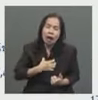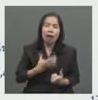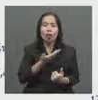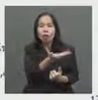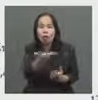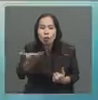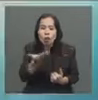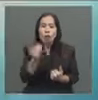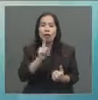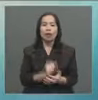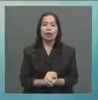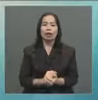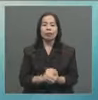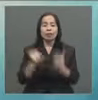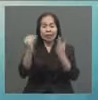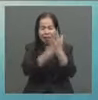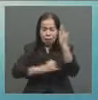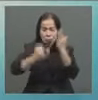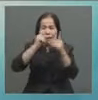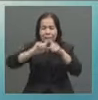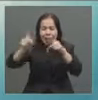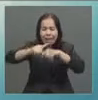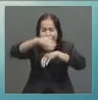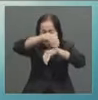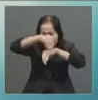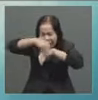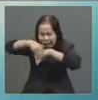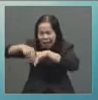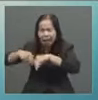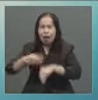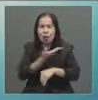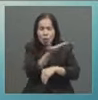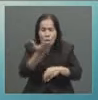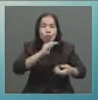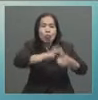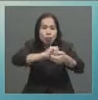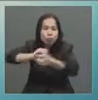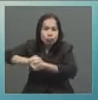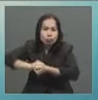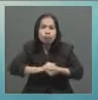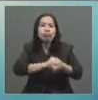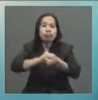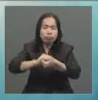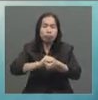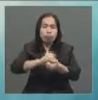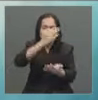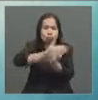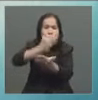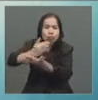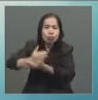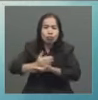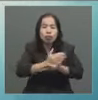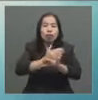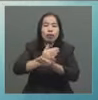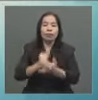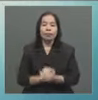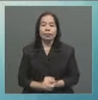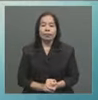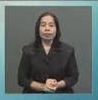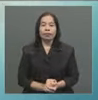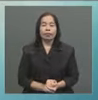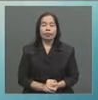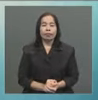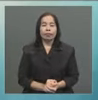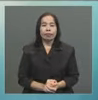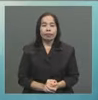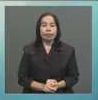ลไปยังทุกจังหวัดที่มีจุดต่างๆเหล่านี้ด้วยนะครับไปที่ตัวเลขของการ